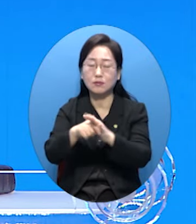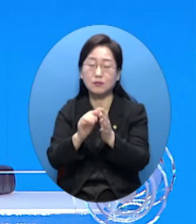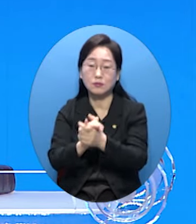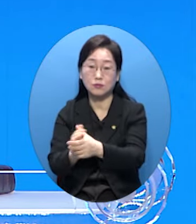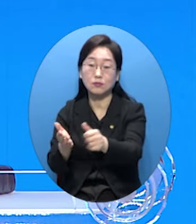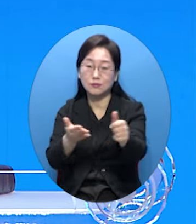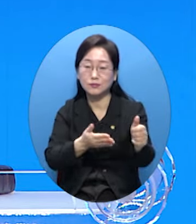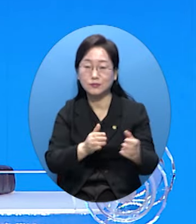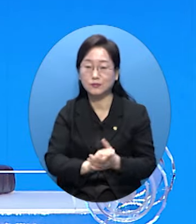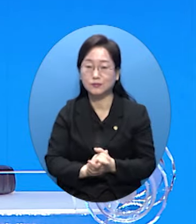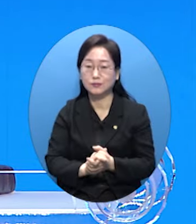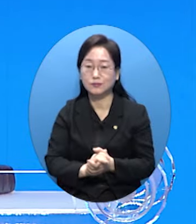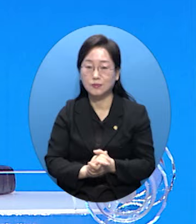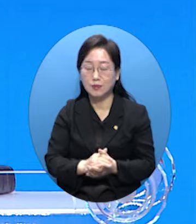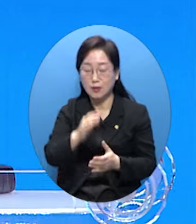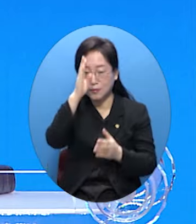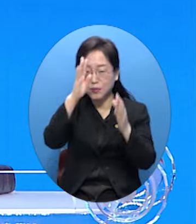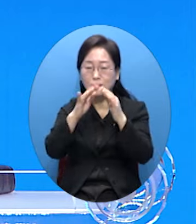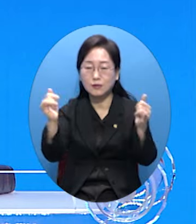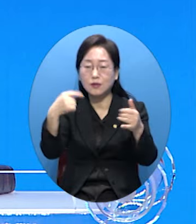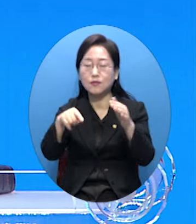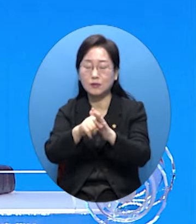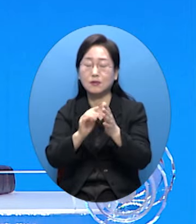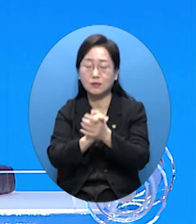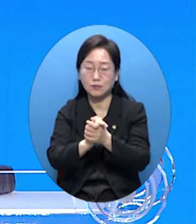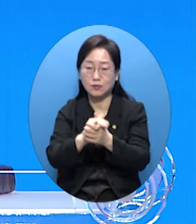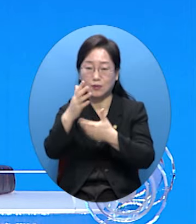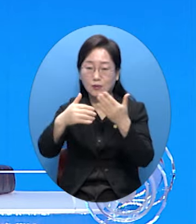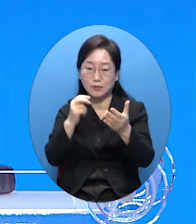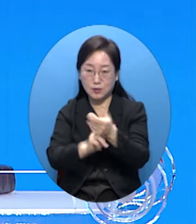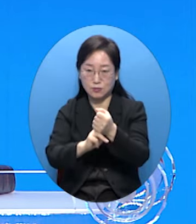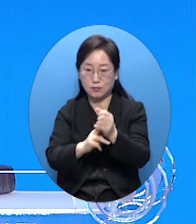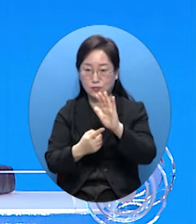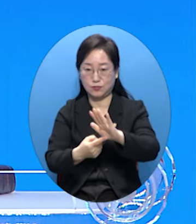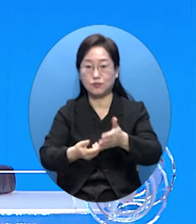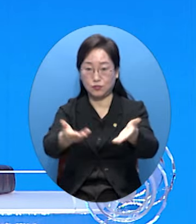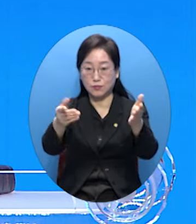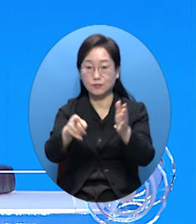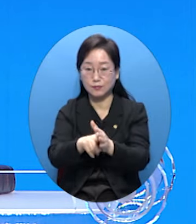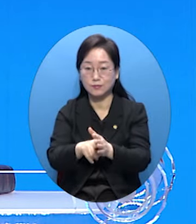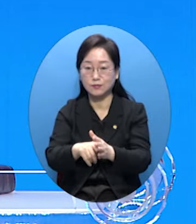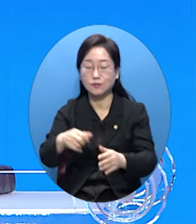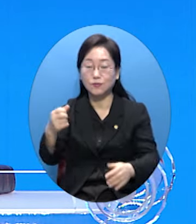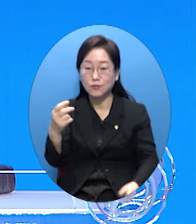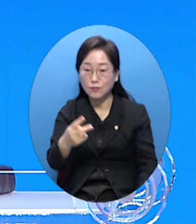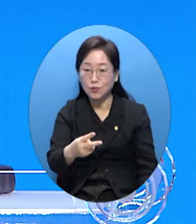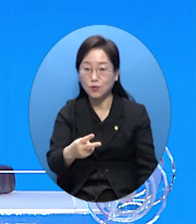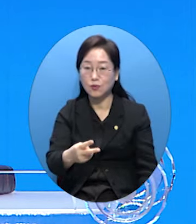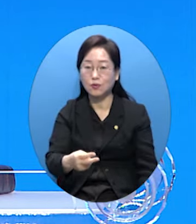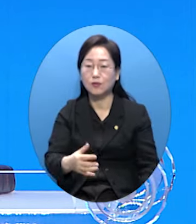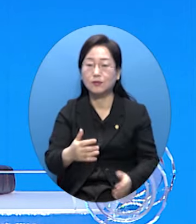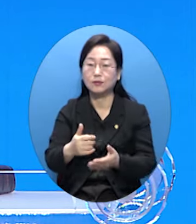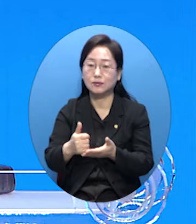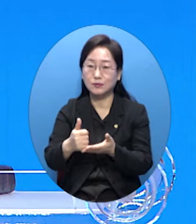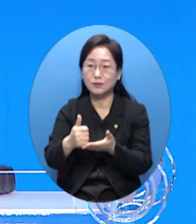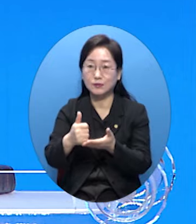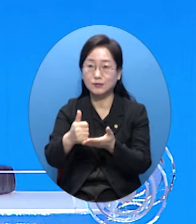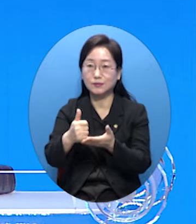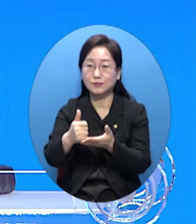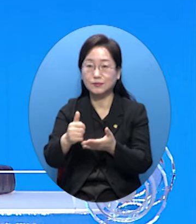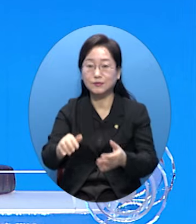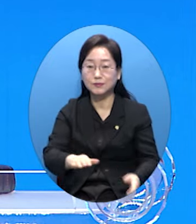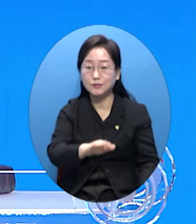주시고 병자를 위한 기도를 할 때 하나님의 기적을 행할 줄 믿습니다. 또 주님께서